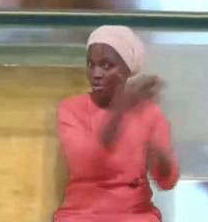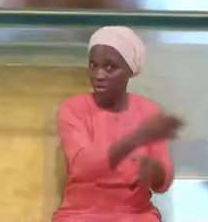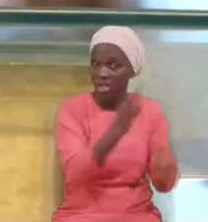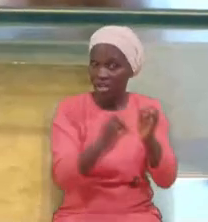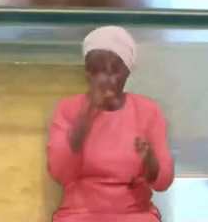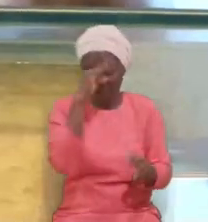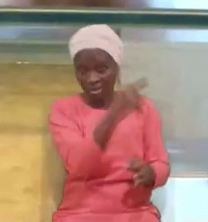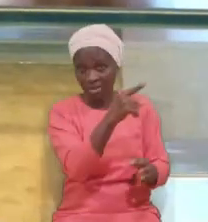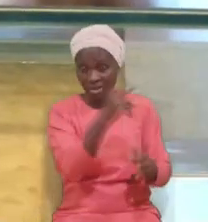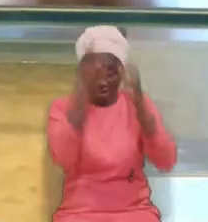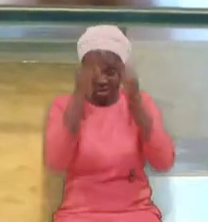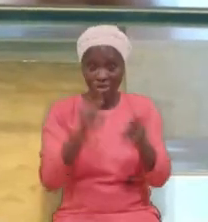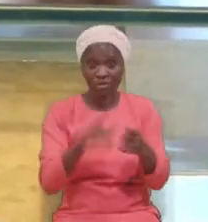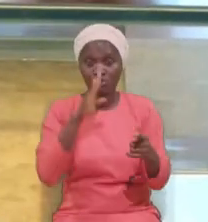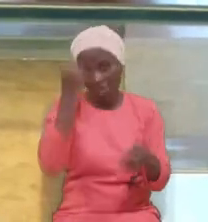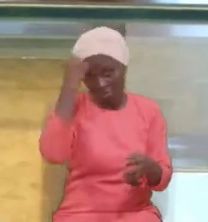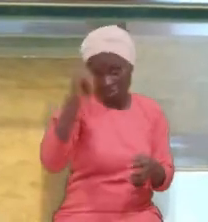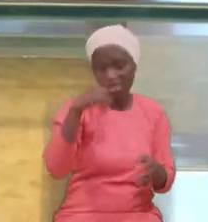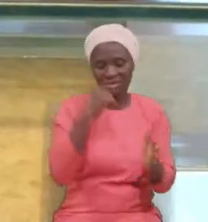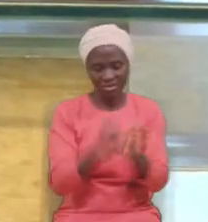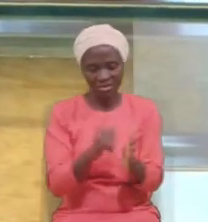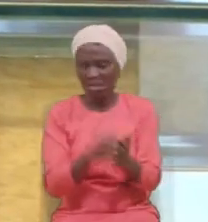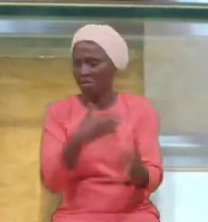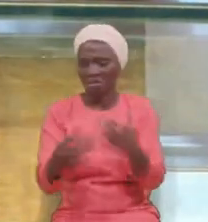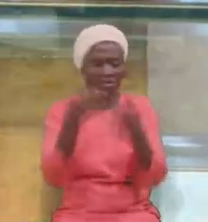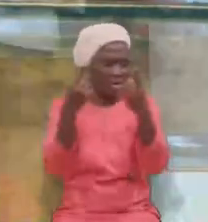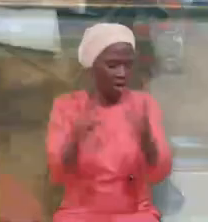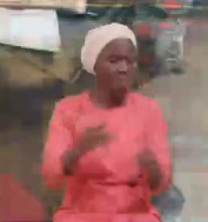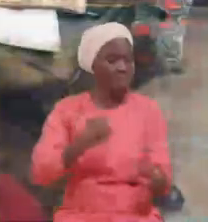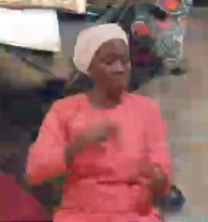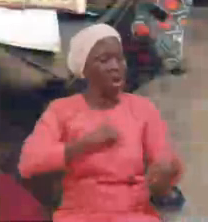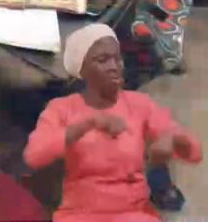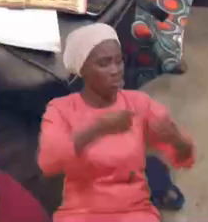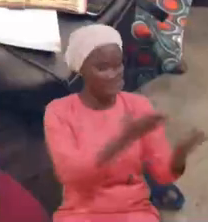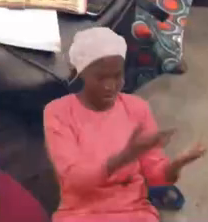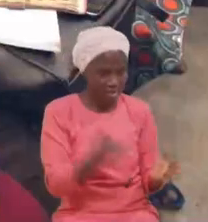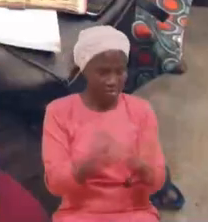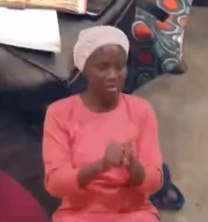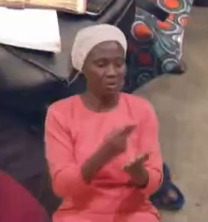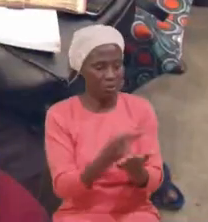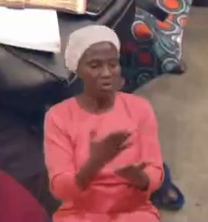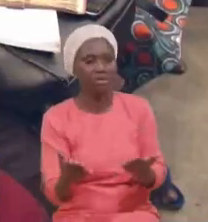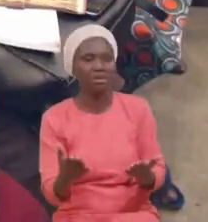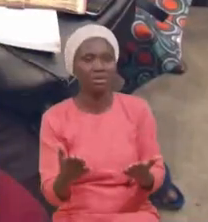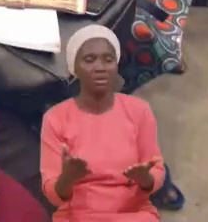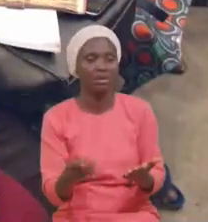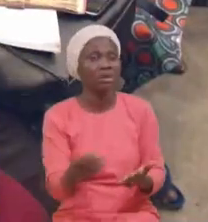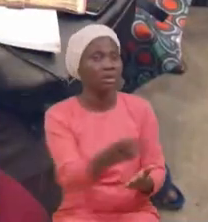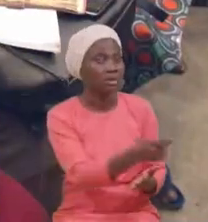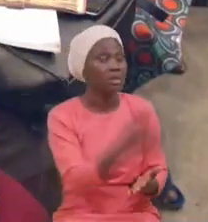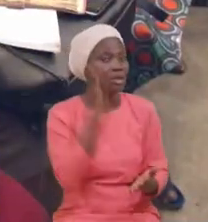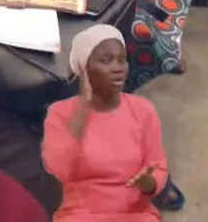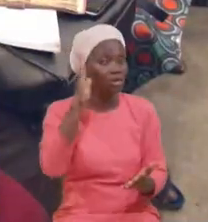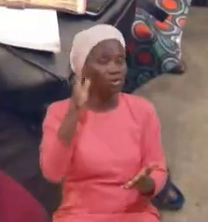être là. S'il use de témérité, il dit que la lèpre ou pas, moi je vais porter la chose là. Ils vont